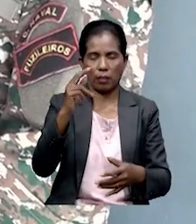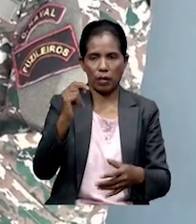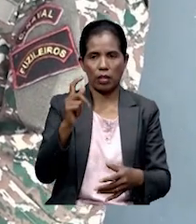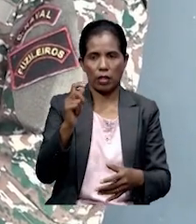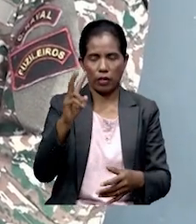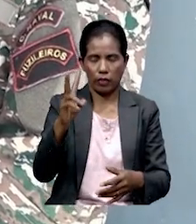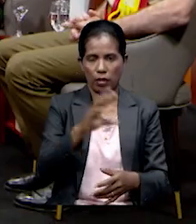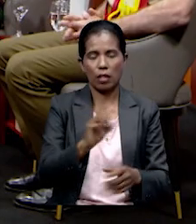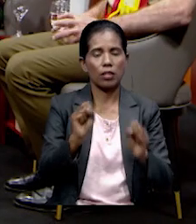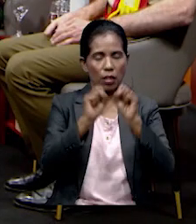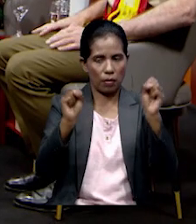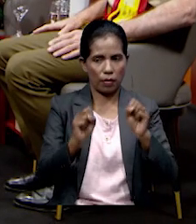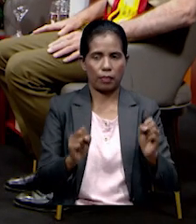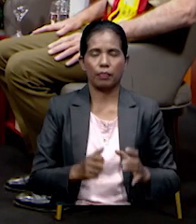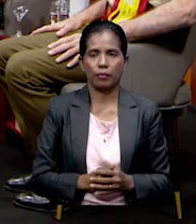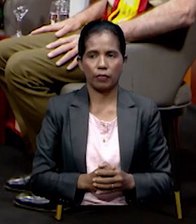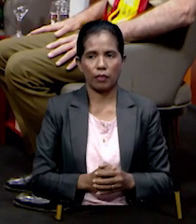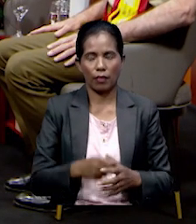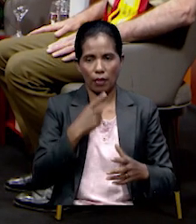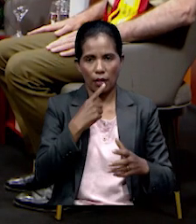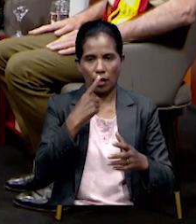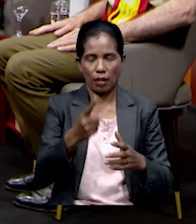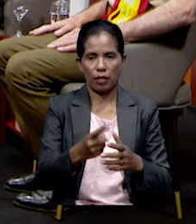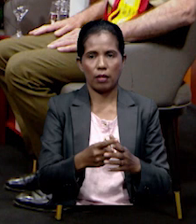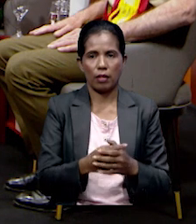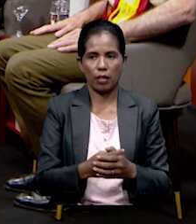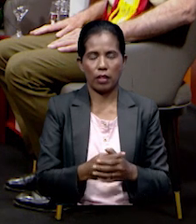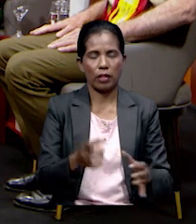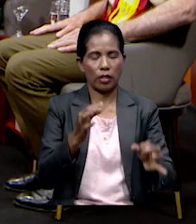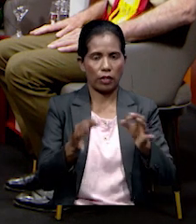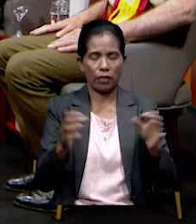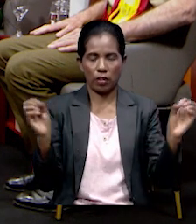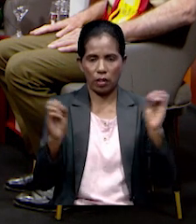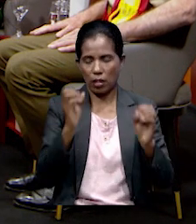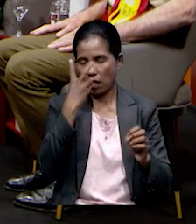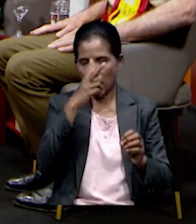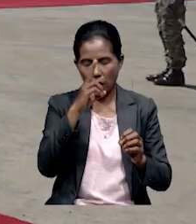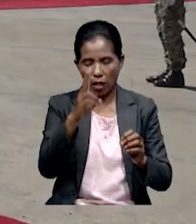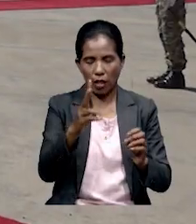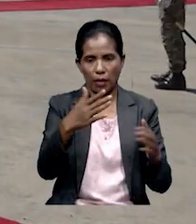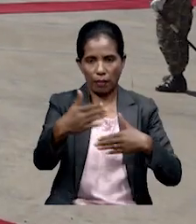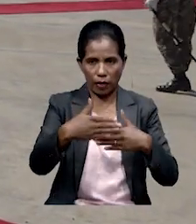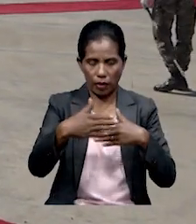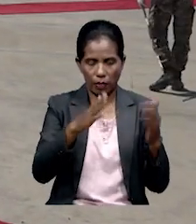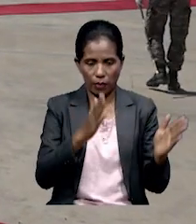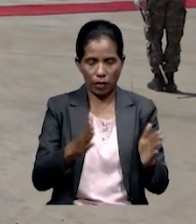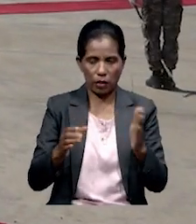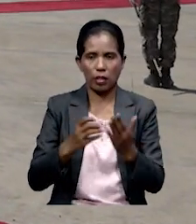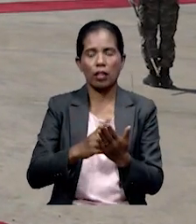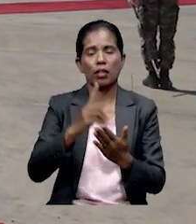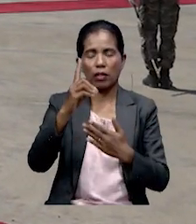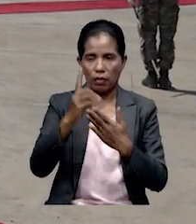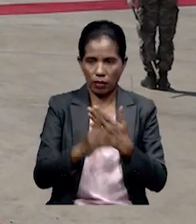sabado flight ne zelten I hate tank Muksin proses sudah Zenfone time tue